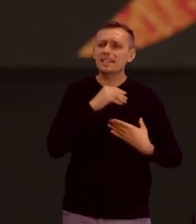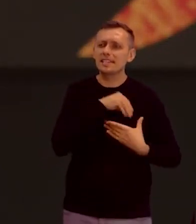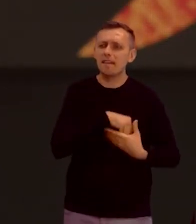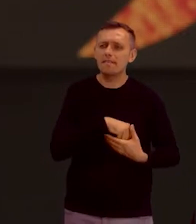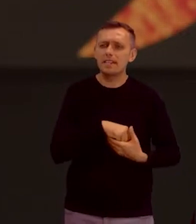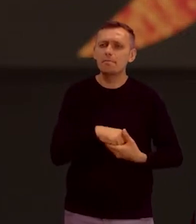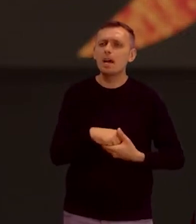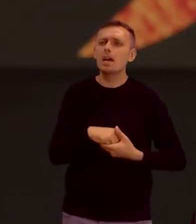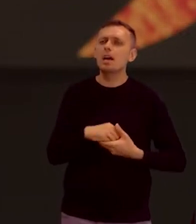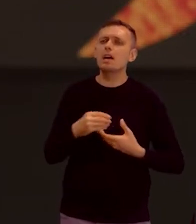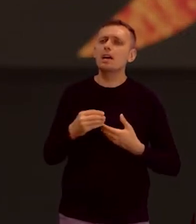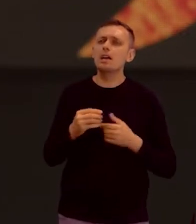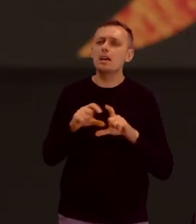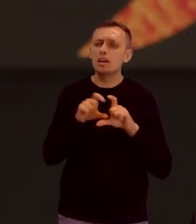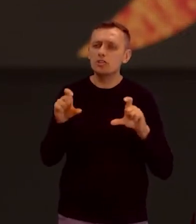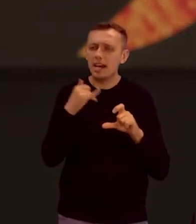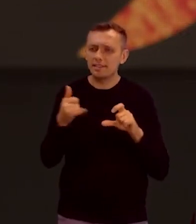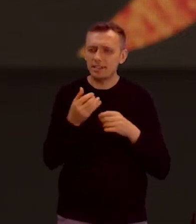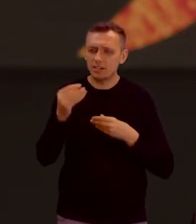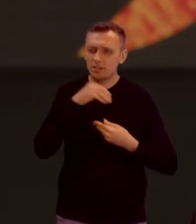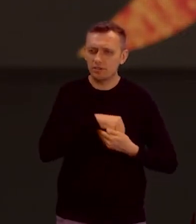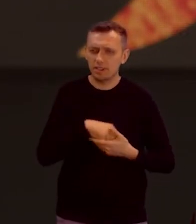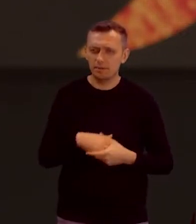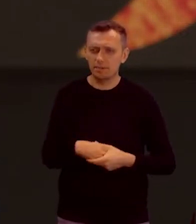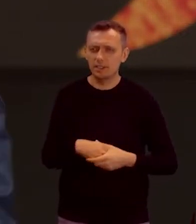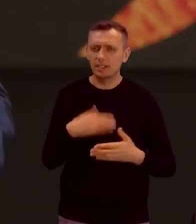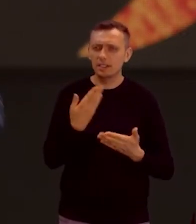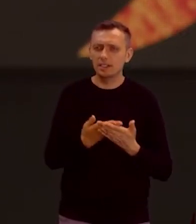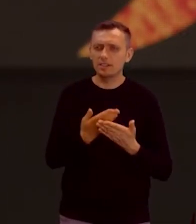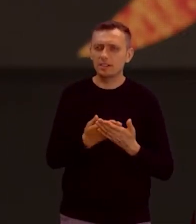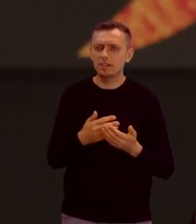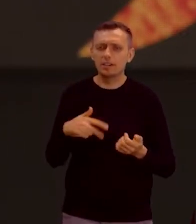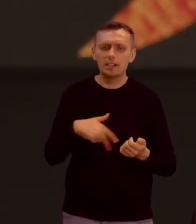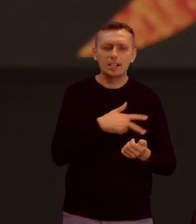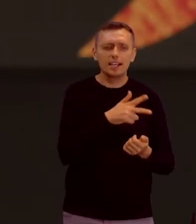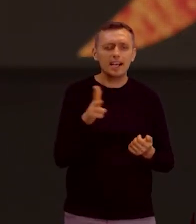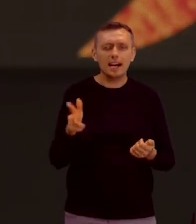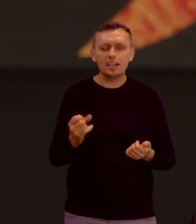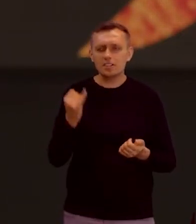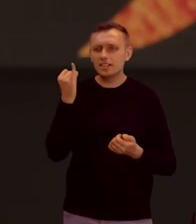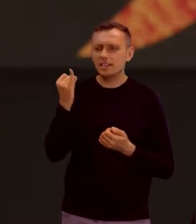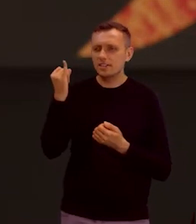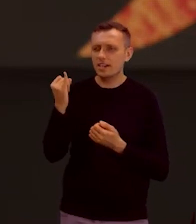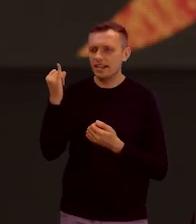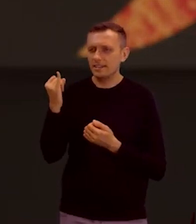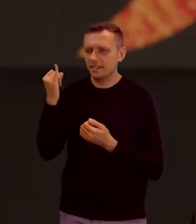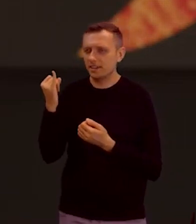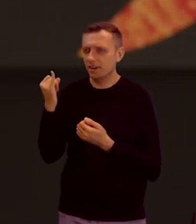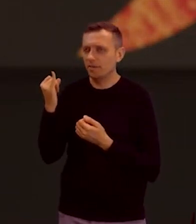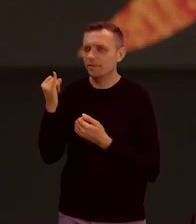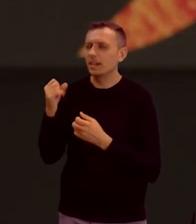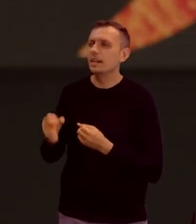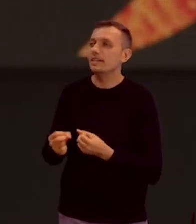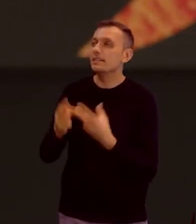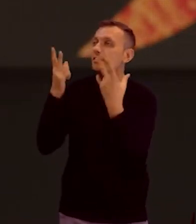wieczność, bo każde dziecko przychodzi z odciskiem palca Boga. Pan Jezus kochał małe dzieci